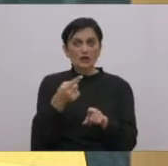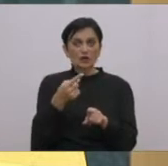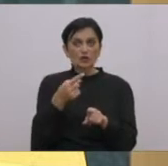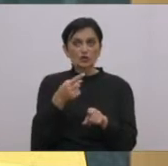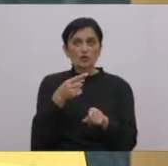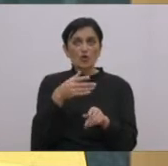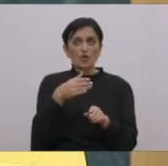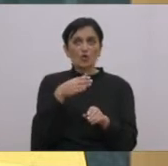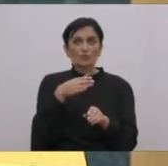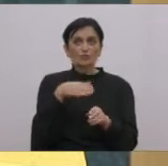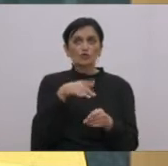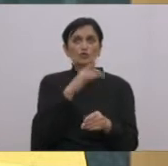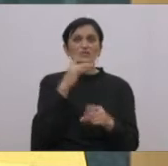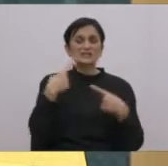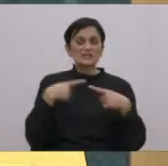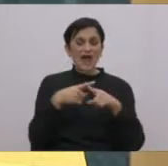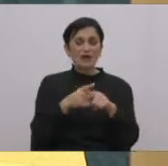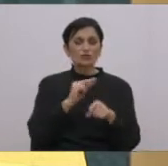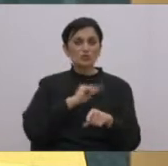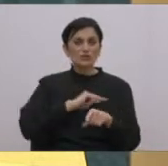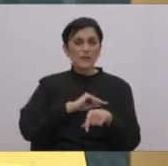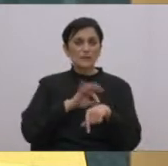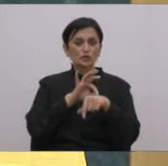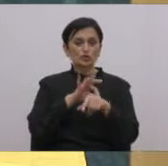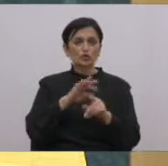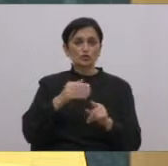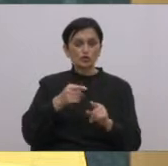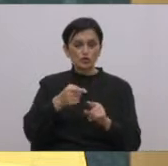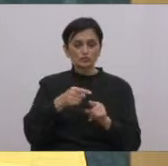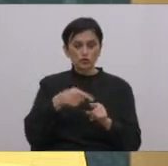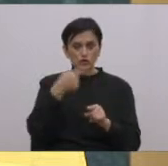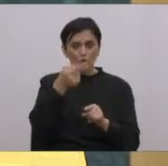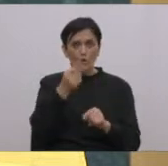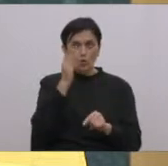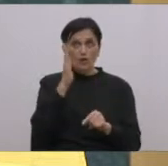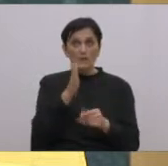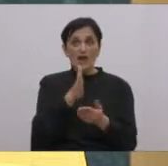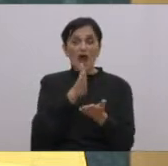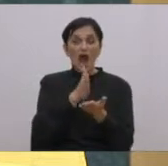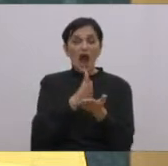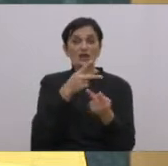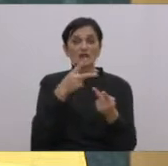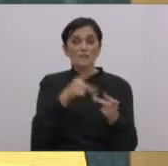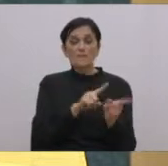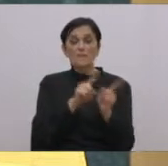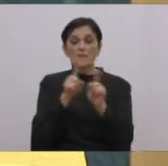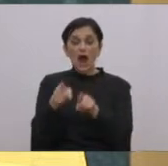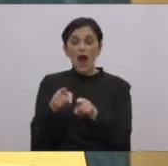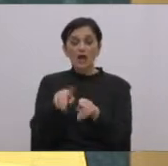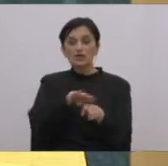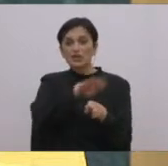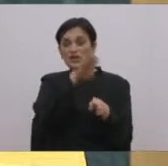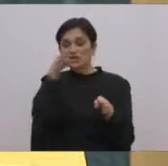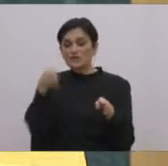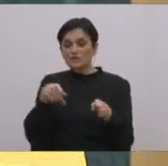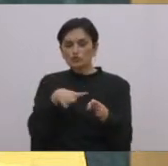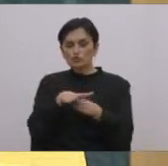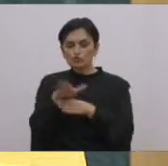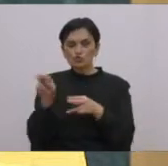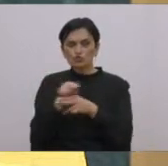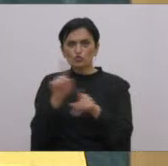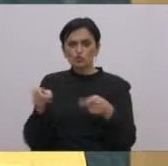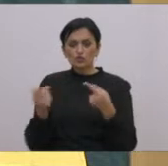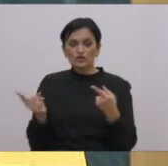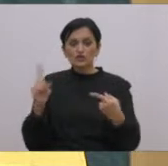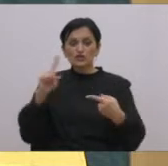მოსახვის და სხვა საინჟინო სამუშაოების ჩატარების შემდგომაც უკვე მოხდება არსებული პარალელური გვირაბის სრული რეაბილიტაცია და ასევე